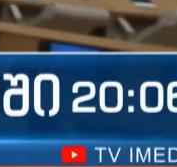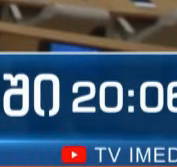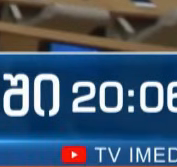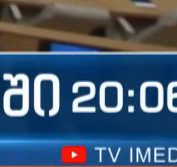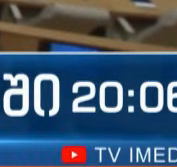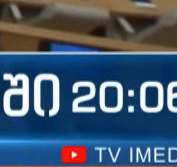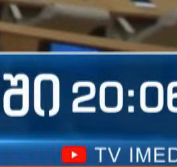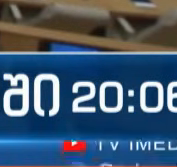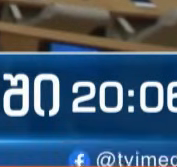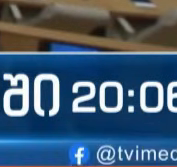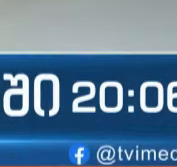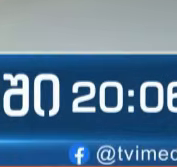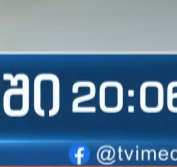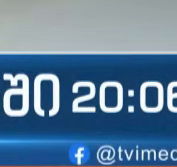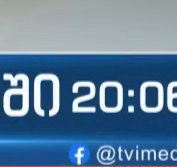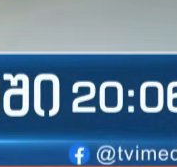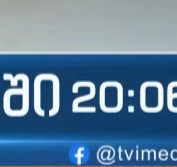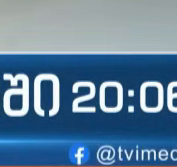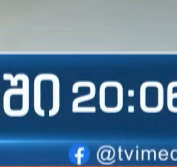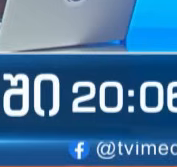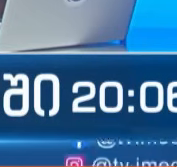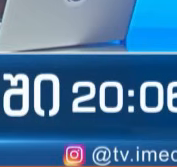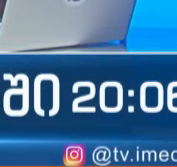chveni gultsveli samzimari mat